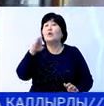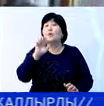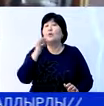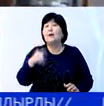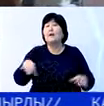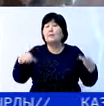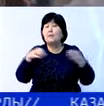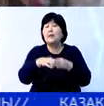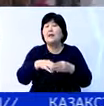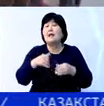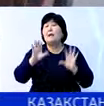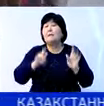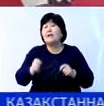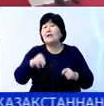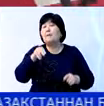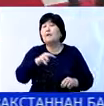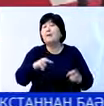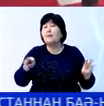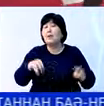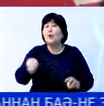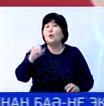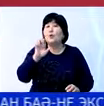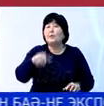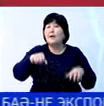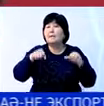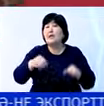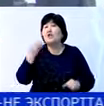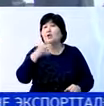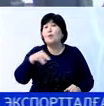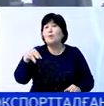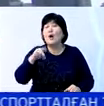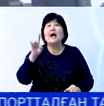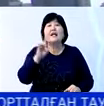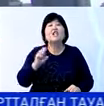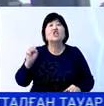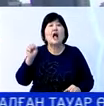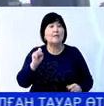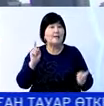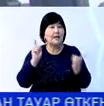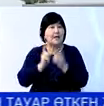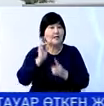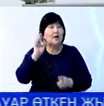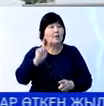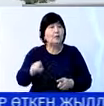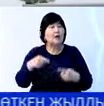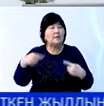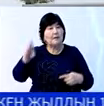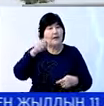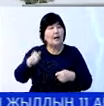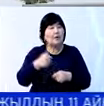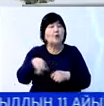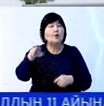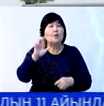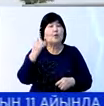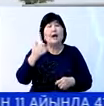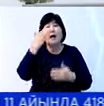Әмірліктерінің вице-президенті, премьер-министрі, Дубай билеушісі Шейх Мұхаммед бен Рашид Әл-Мактуммен кездеседі. Бұдан бөлек мемлекет басшысы Дубай